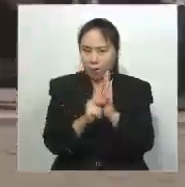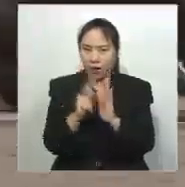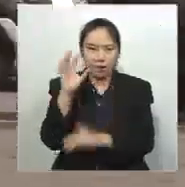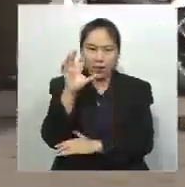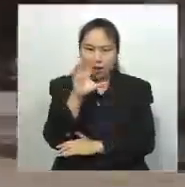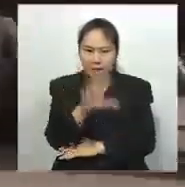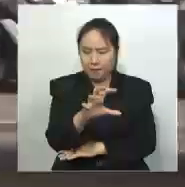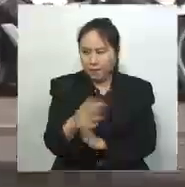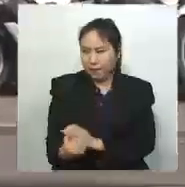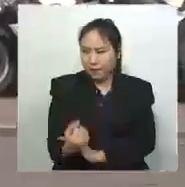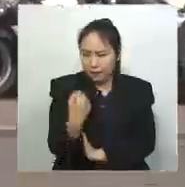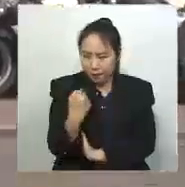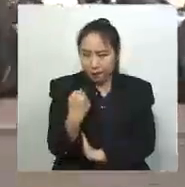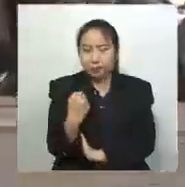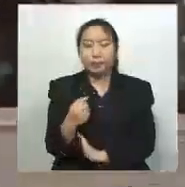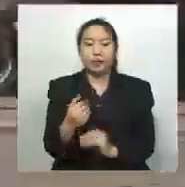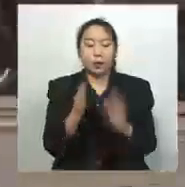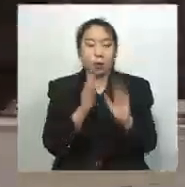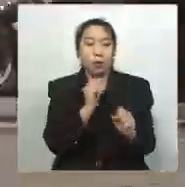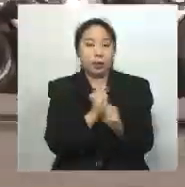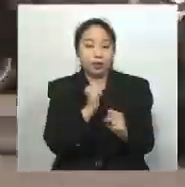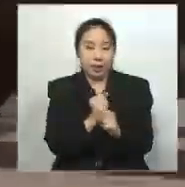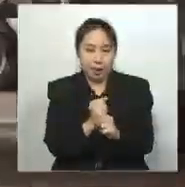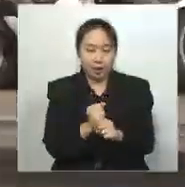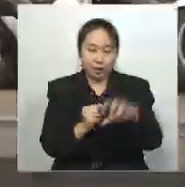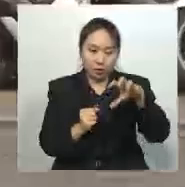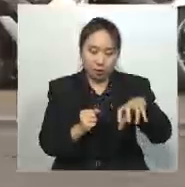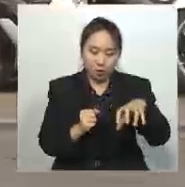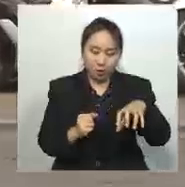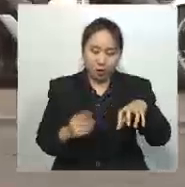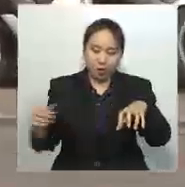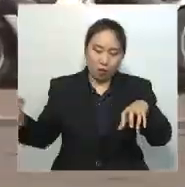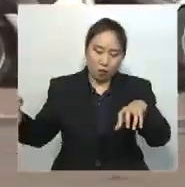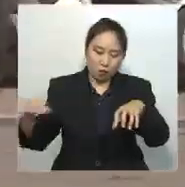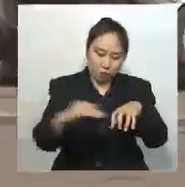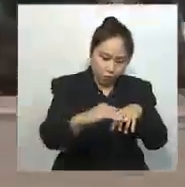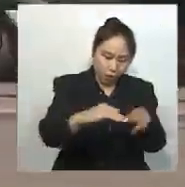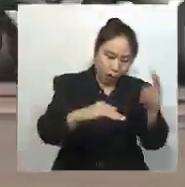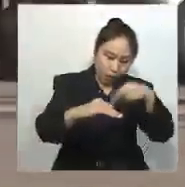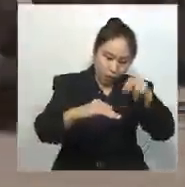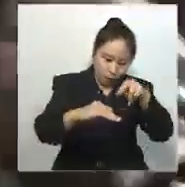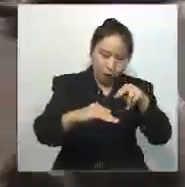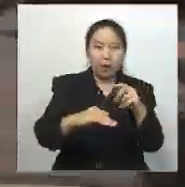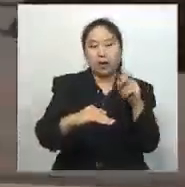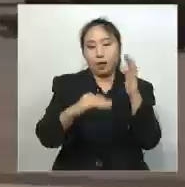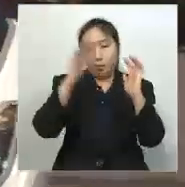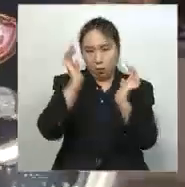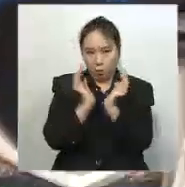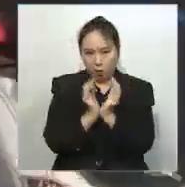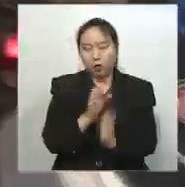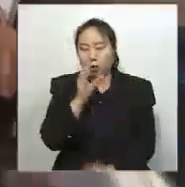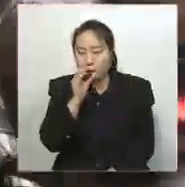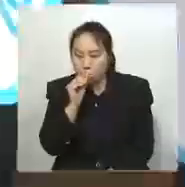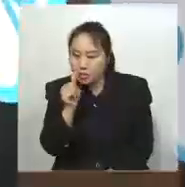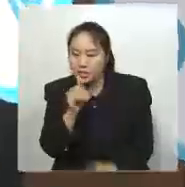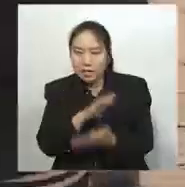รกับผู้ใช้รถใช้ถนนอย่างเคร่งครัดแล้วก็ให้ผู้ปฏิบัติตามจุดตรวจต่างๆเนี่ยต้องพูดจาสุภาพกับประชาชนด้วยและพิ